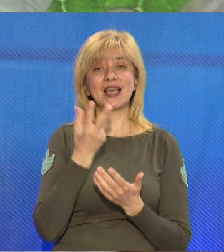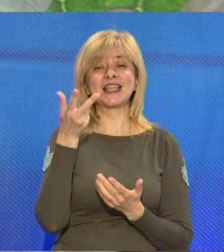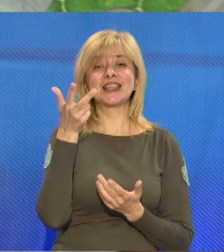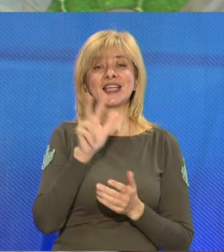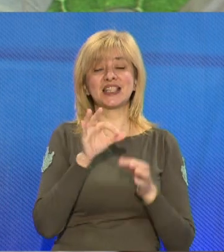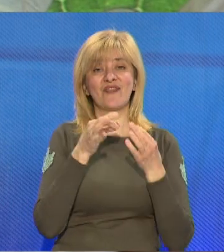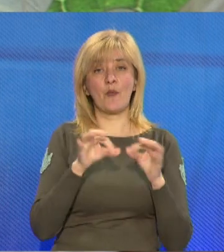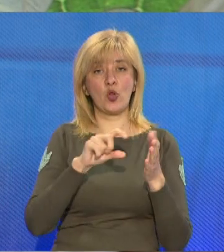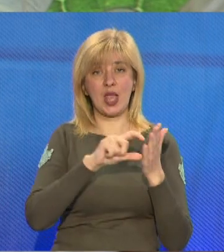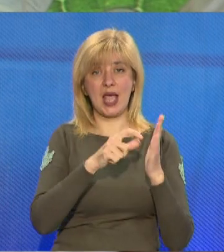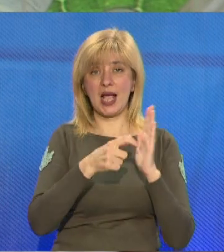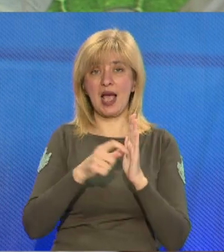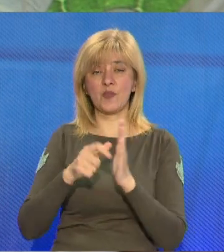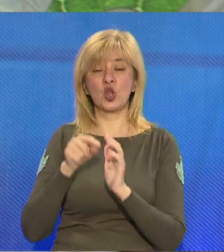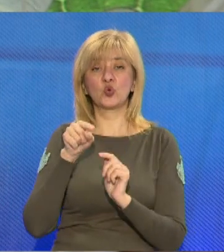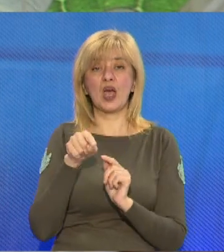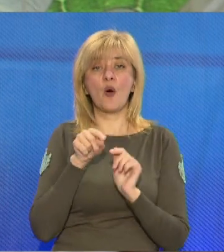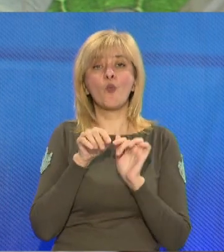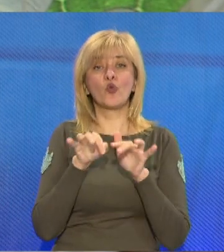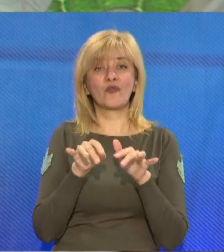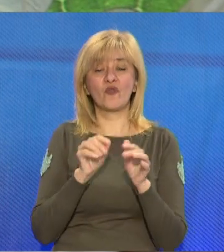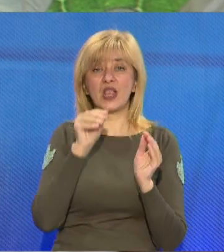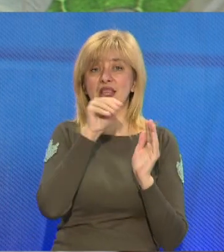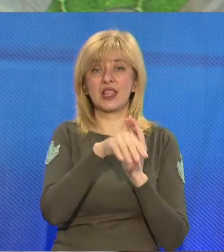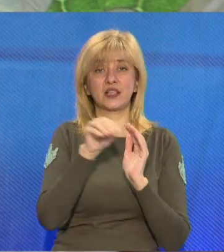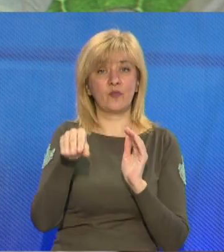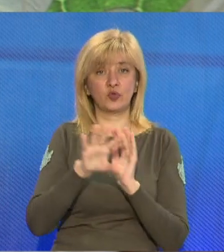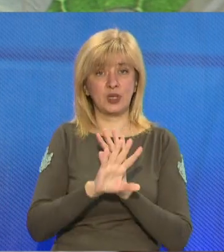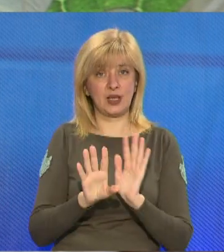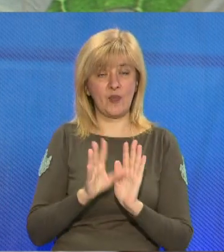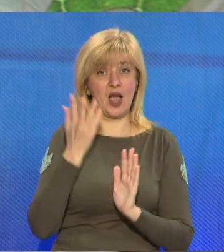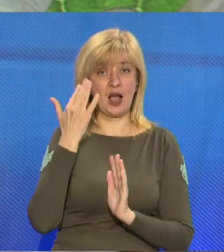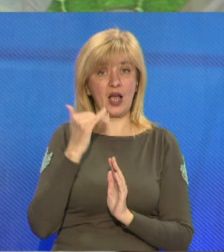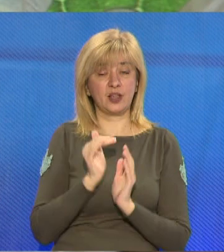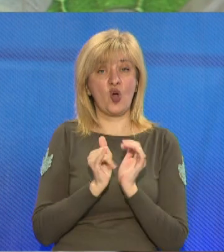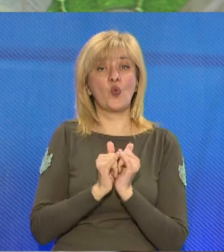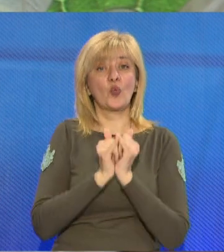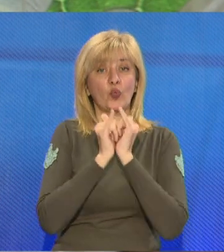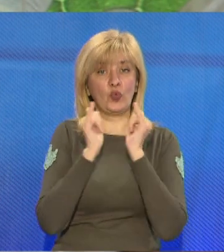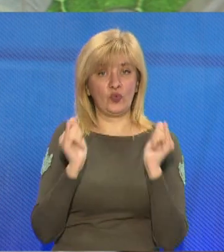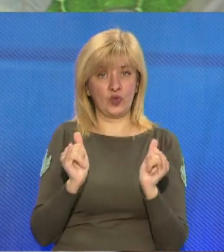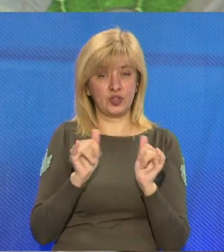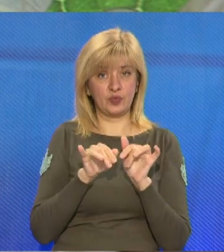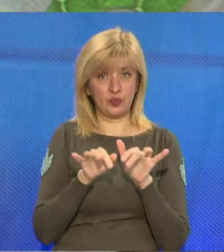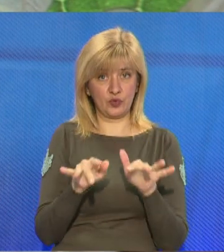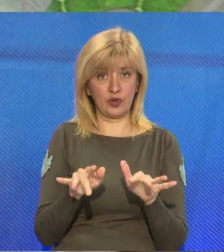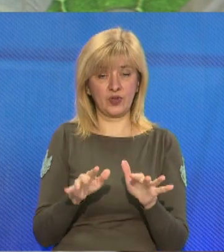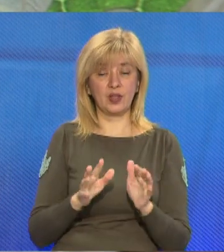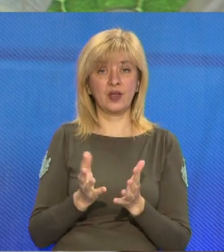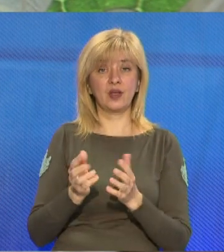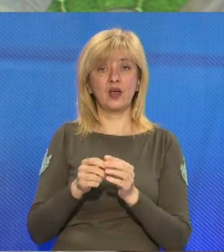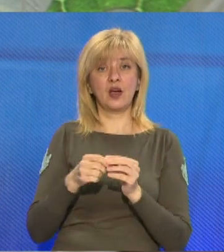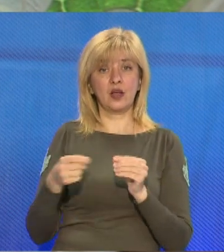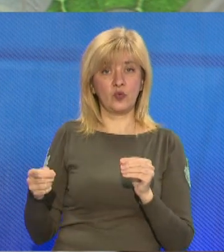свободные камеры, куда мы пока муравьев не запускаем, потому что их мало. Когда колония станет побольше, мы достанем вот эту